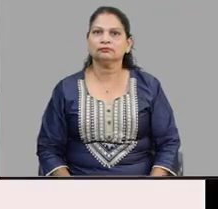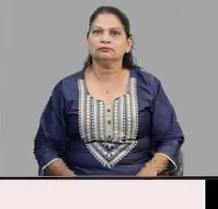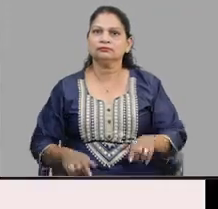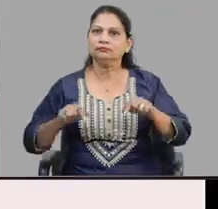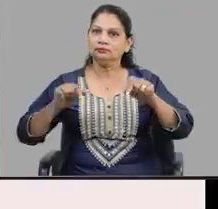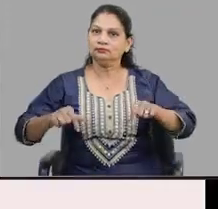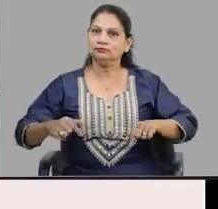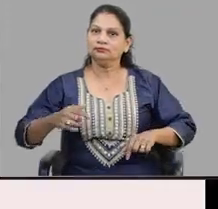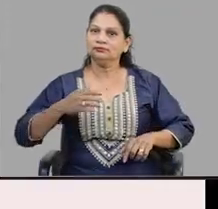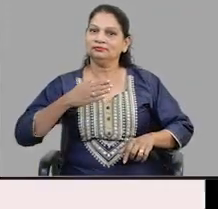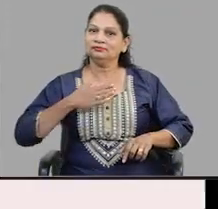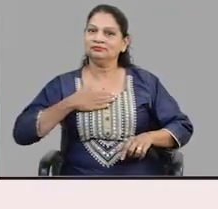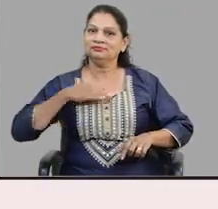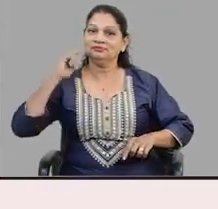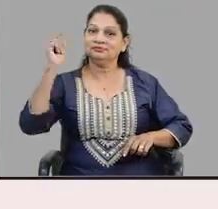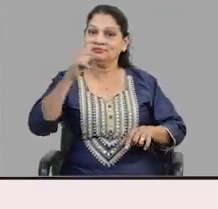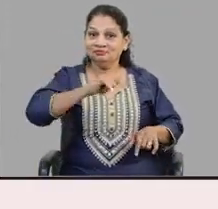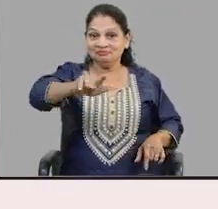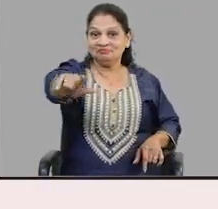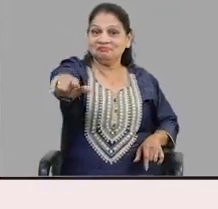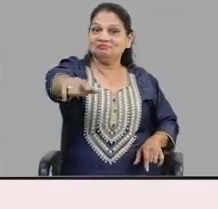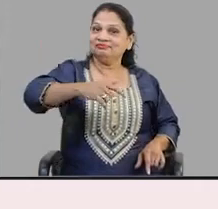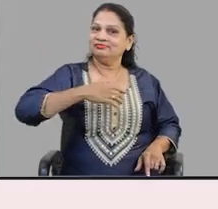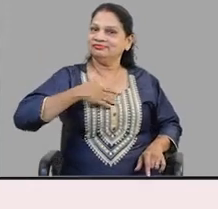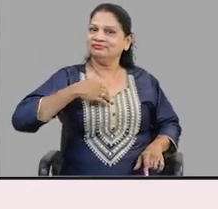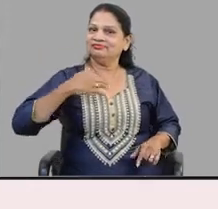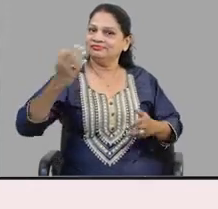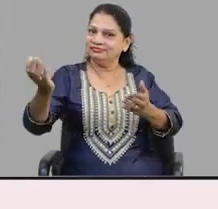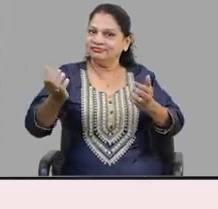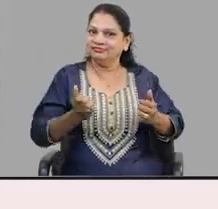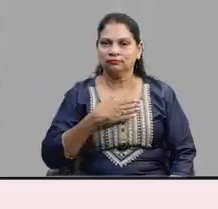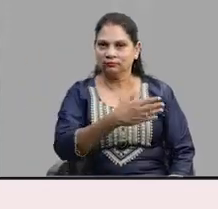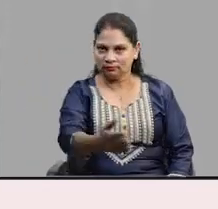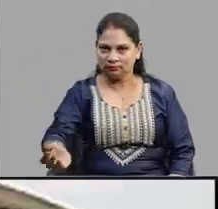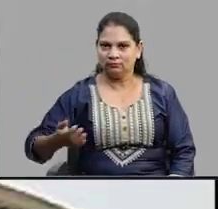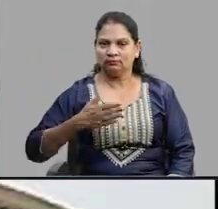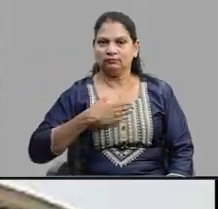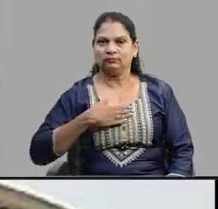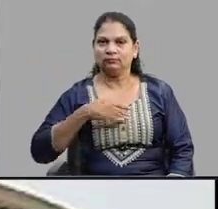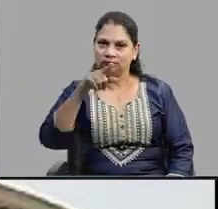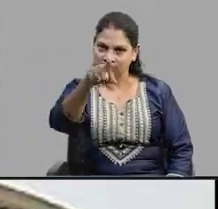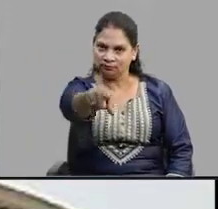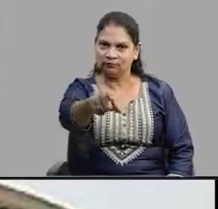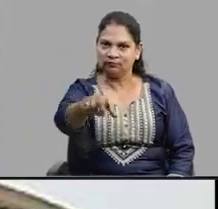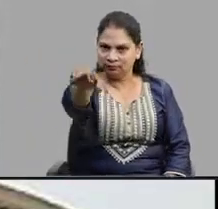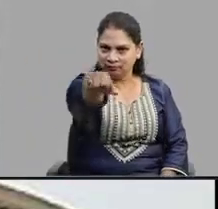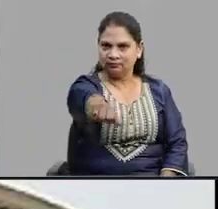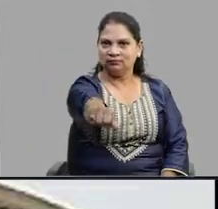थी। बिल्कुल सही बोल रहे हैं आप। आज जो superhero वाली फीलिंग आई है वो कुछ अलग ही थी। हम चाहते हैं